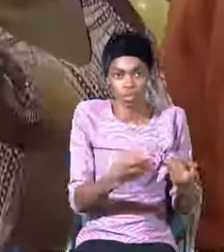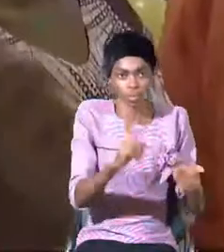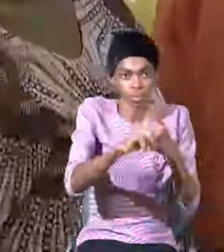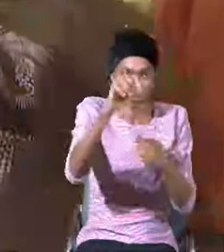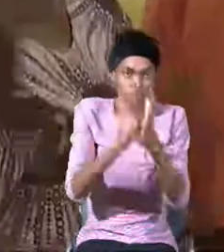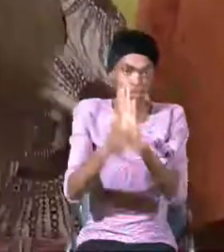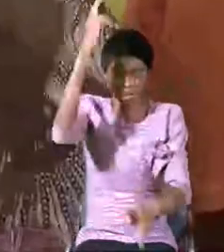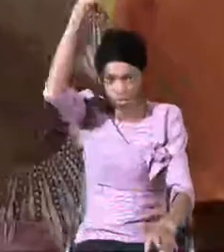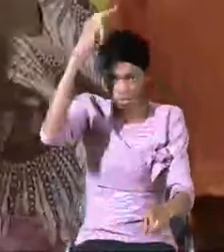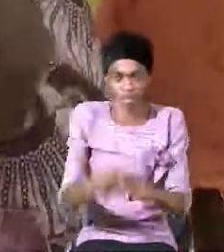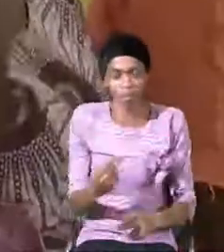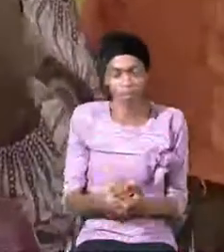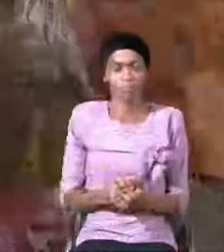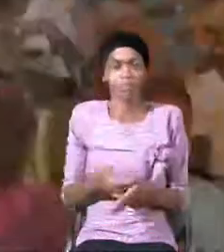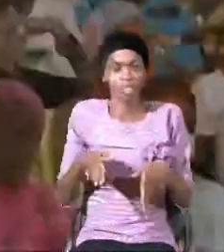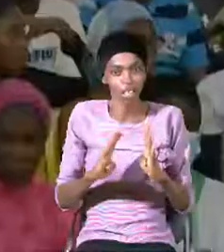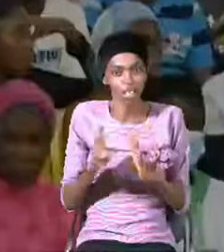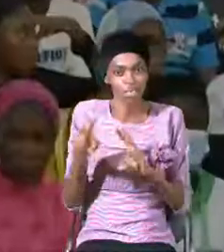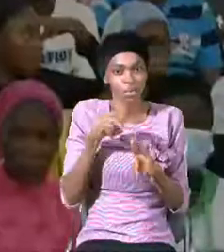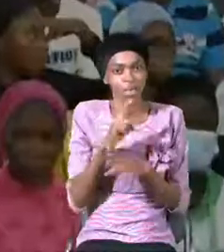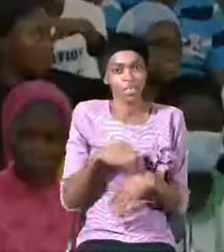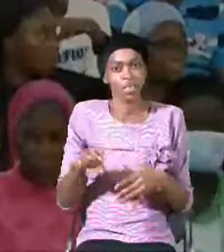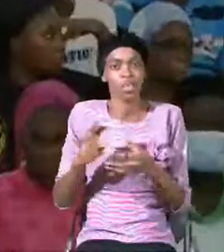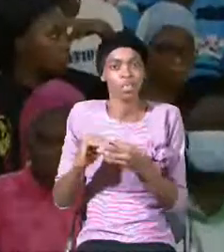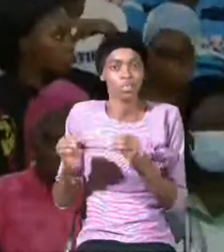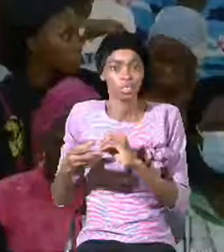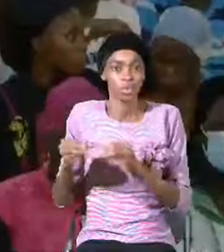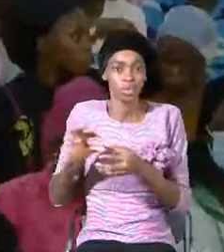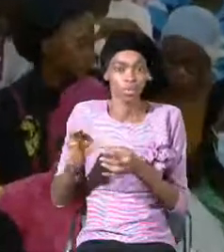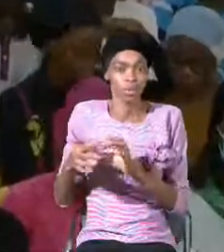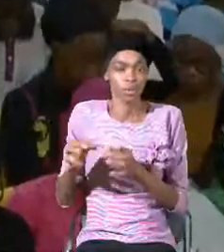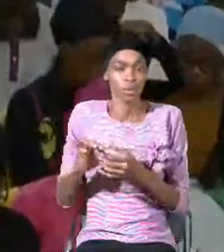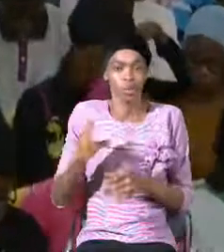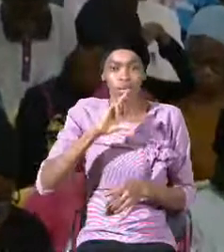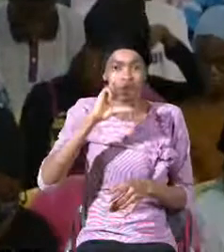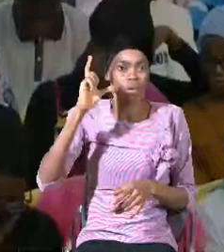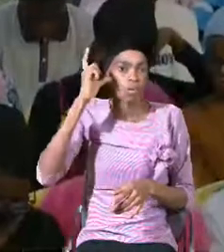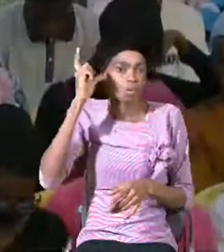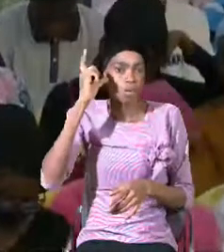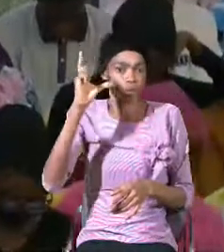pas. Voyons l'histoire. Luc 12.